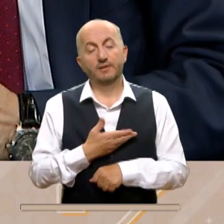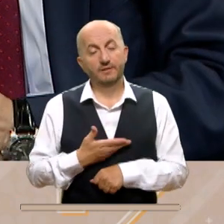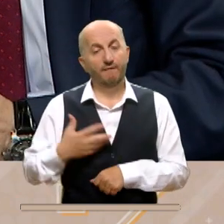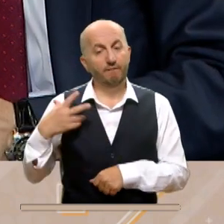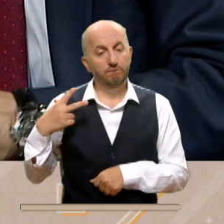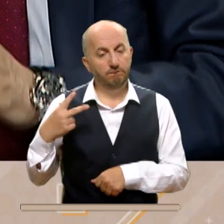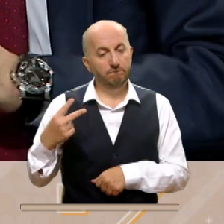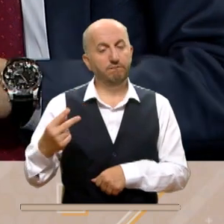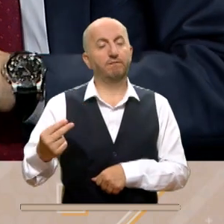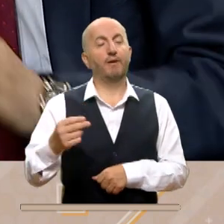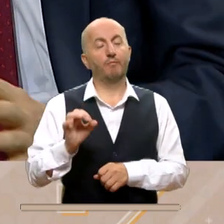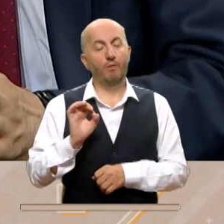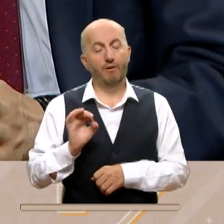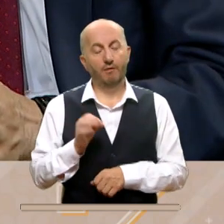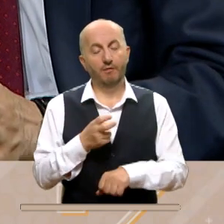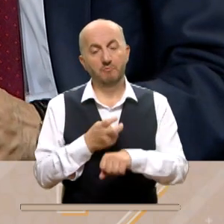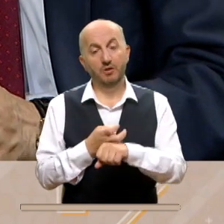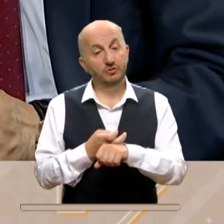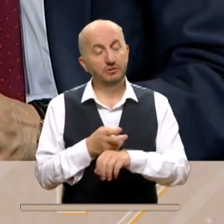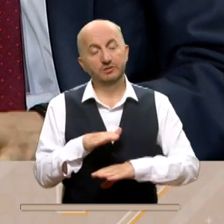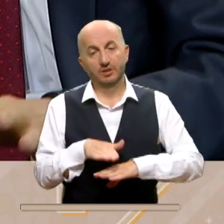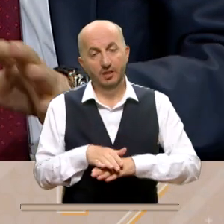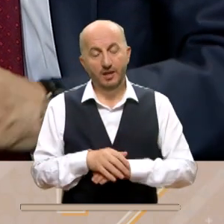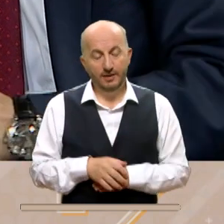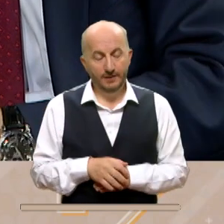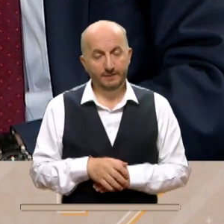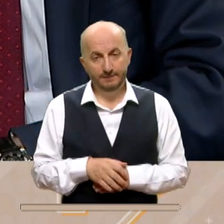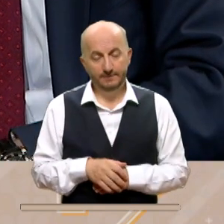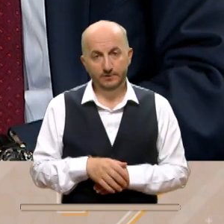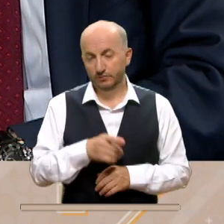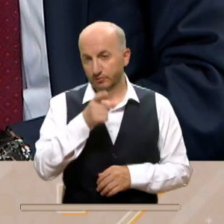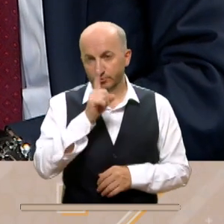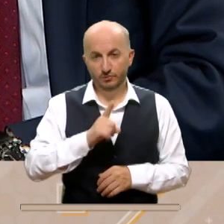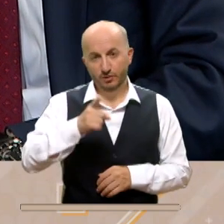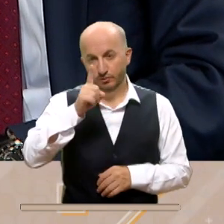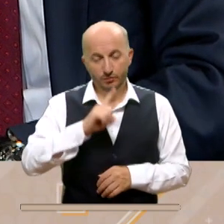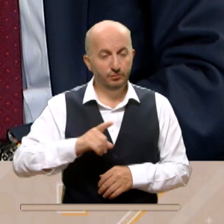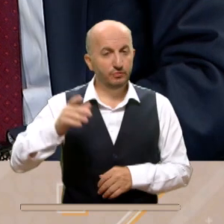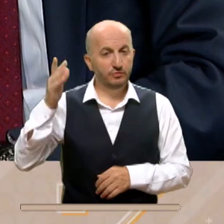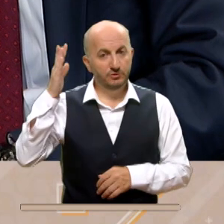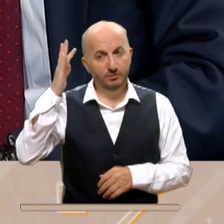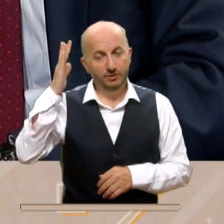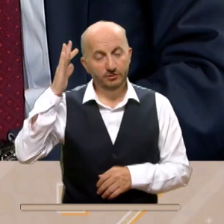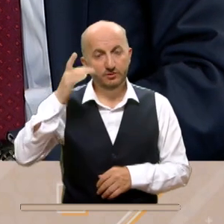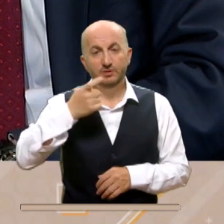aşılayarak muhakkak başarılı kılarlar. Peki hocam %100 yabancı dil eğitimi